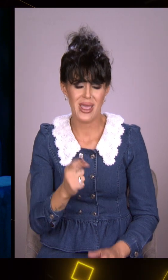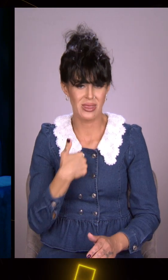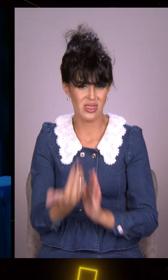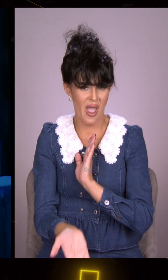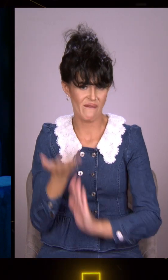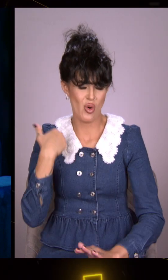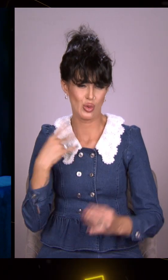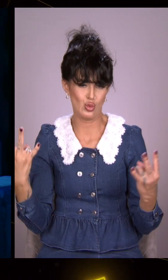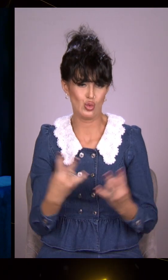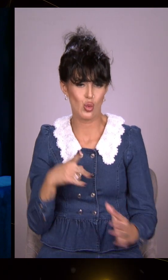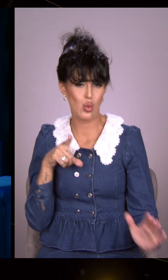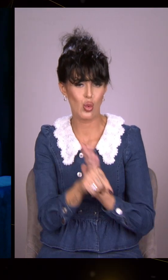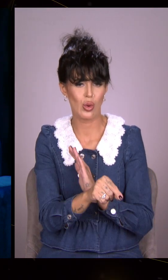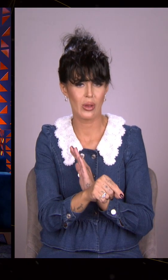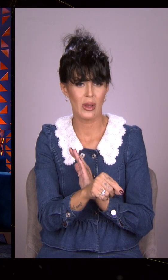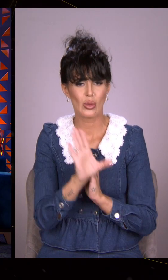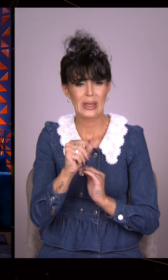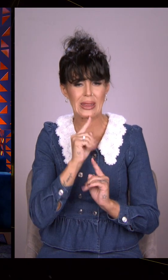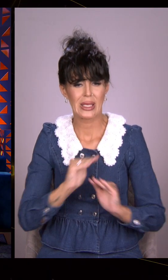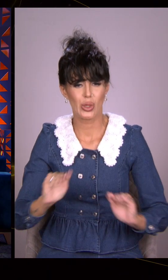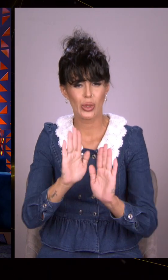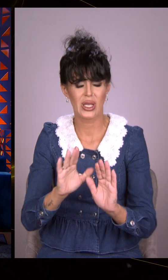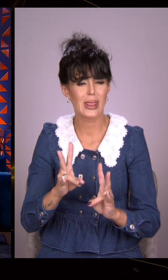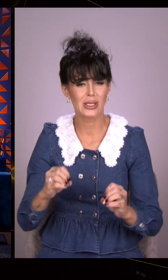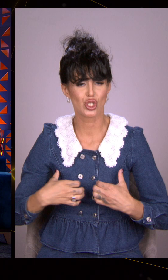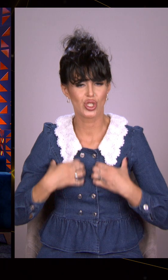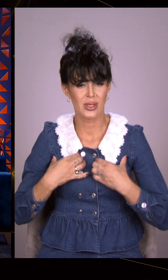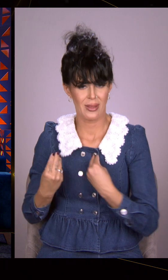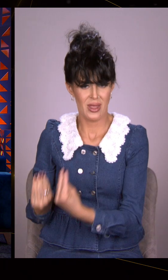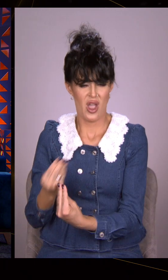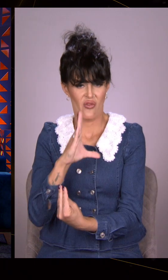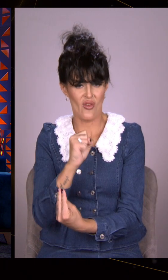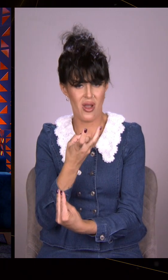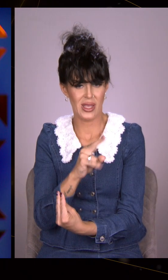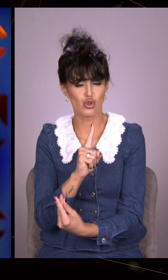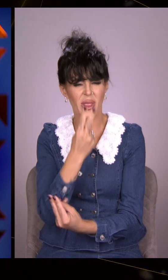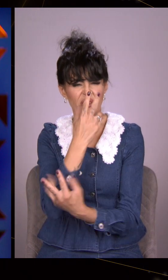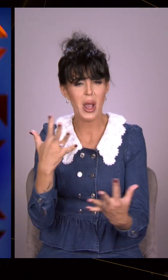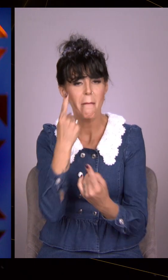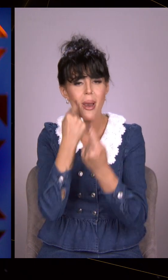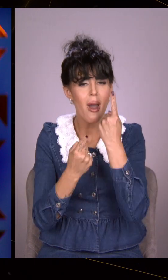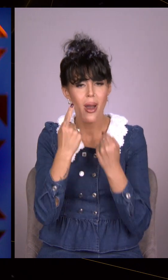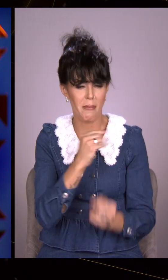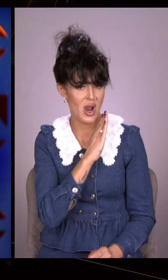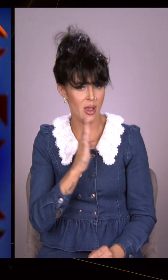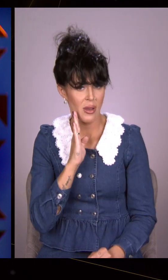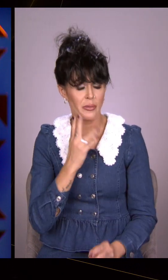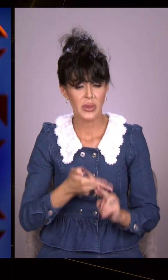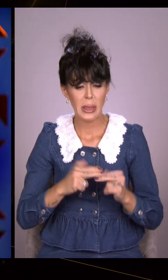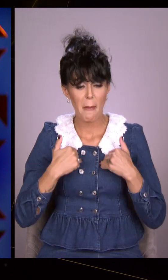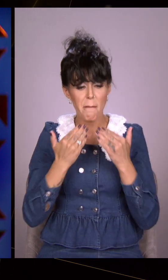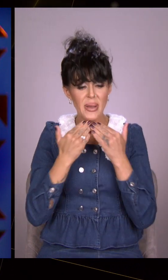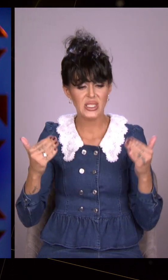виїхала. Але тихо-тихо Ваня йде. Вона не хотіла, щоб Ваня бачив, як вона плаче. Останній раз я